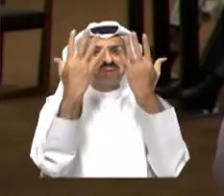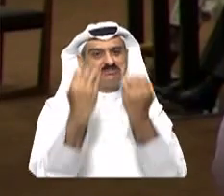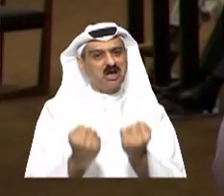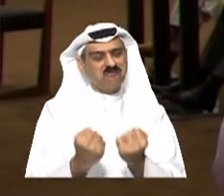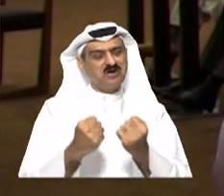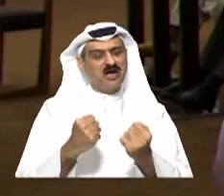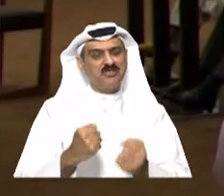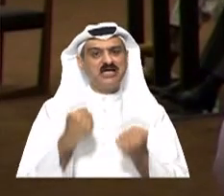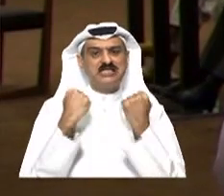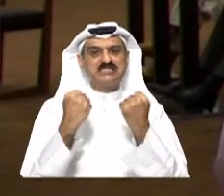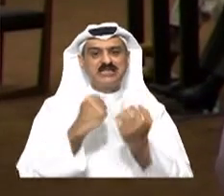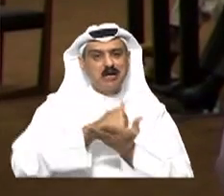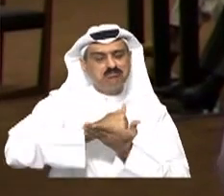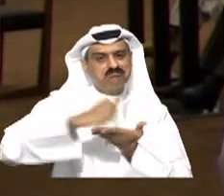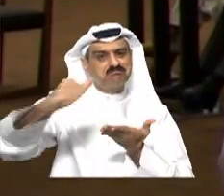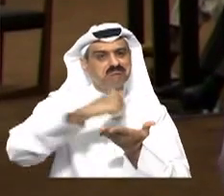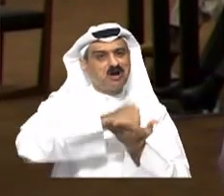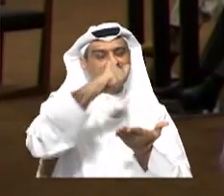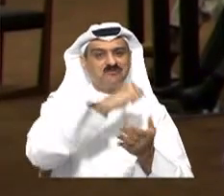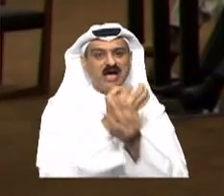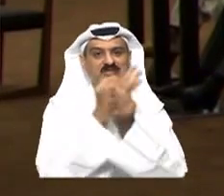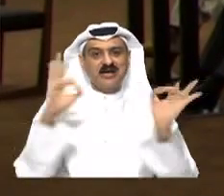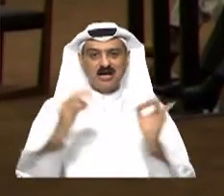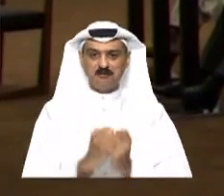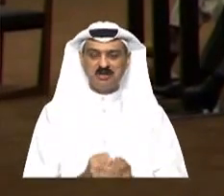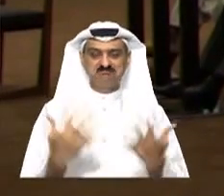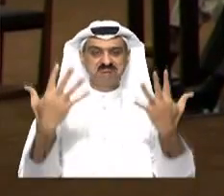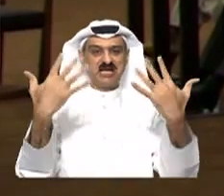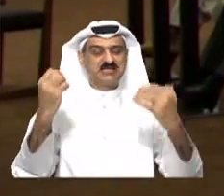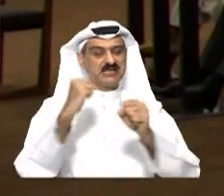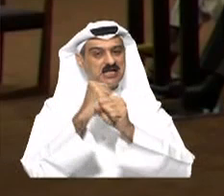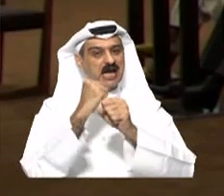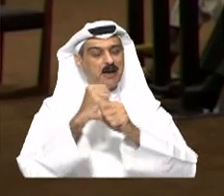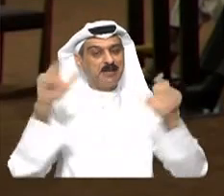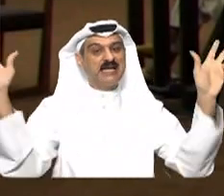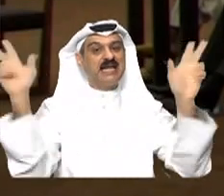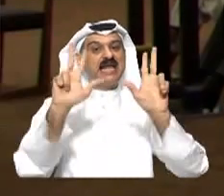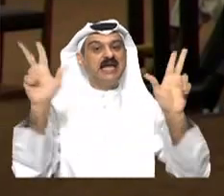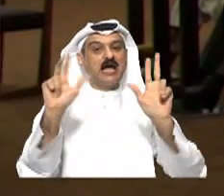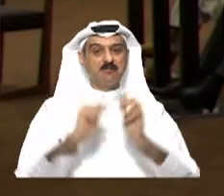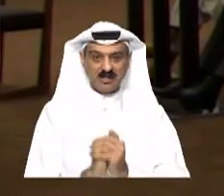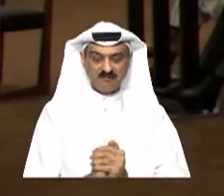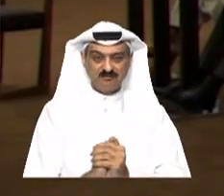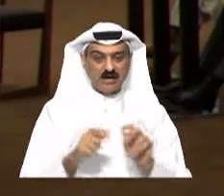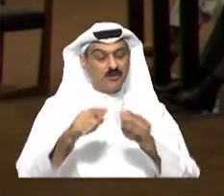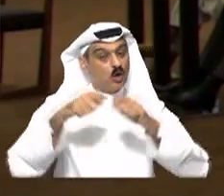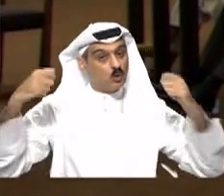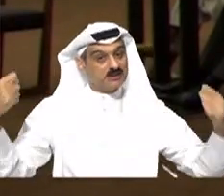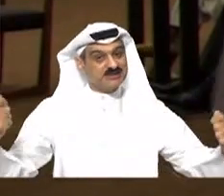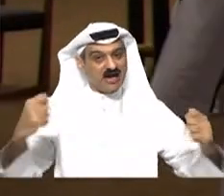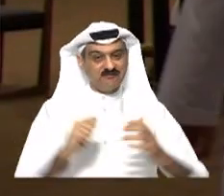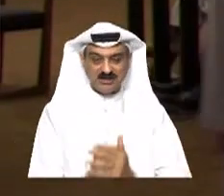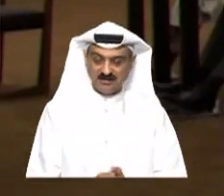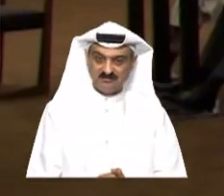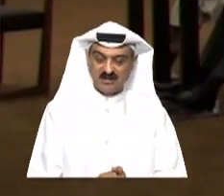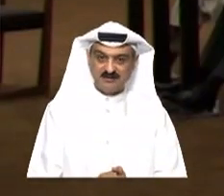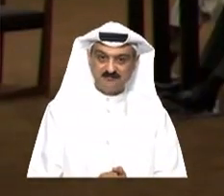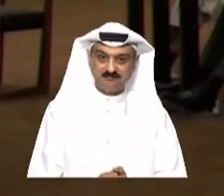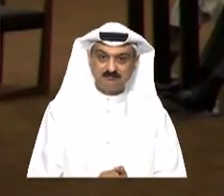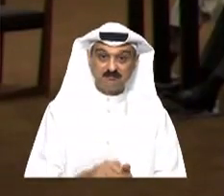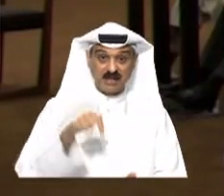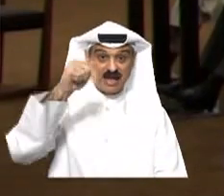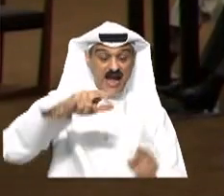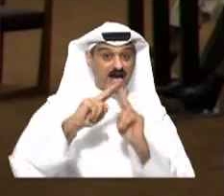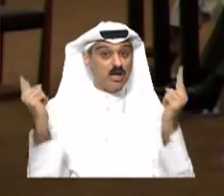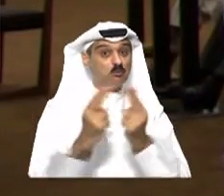كافة الصعوبات وتسهيل مهمة عمل الإعلاميين والصحفيين. ما يميز